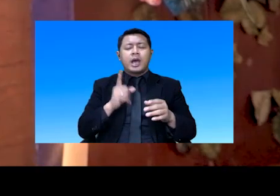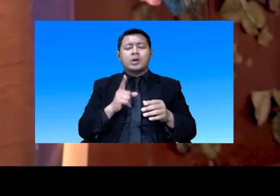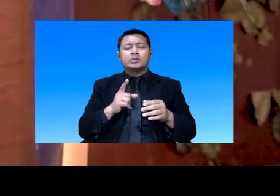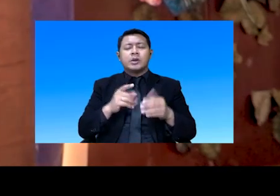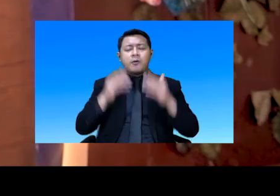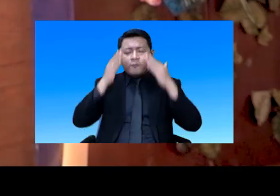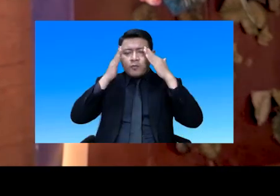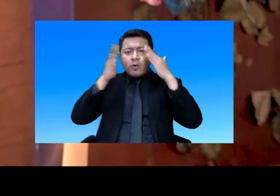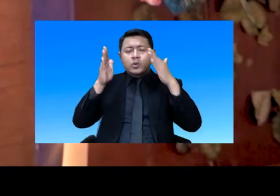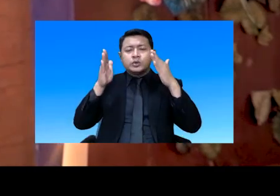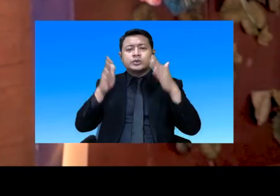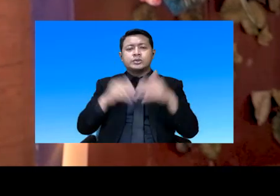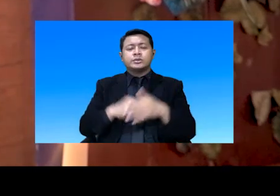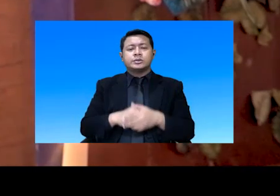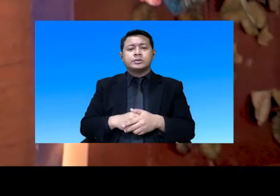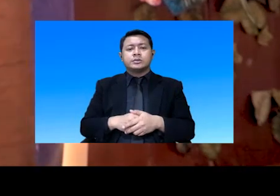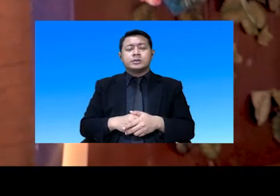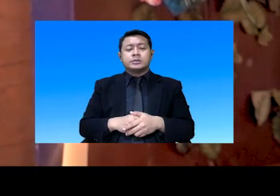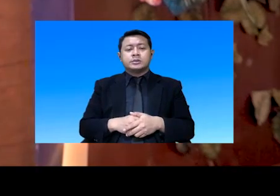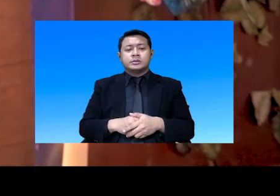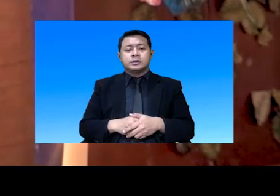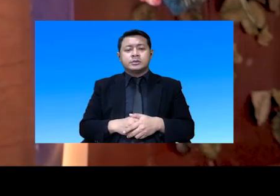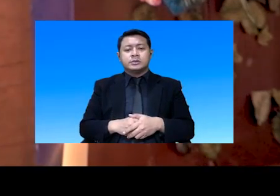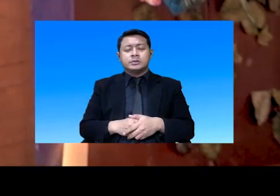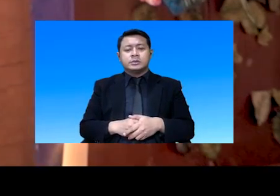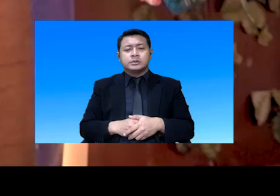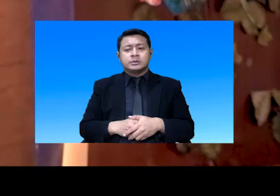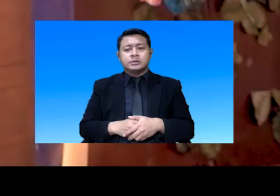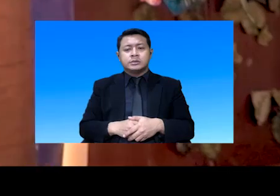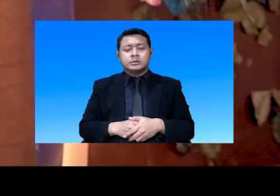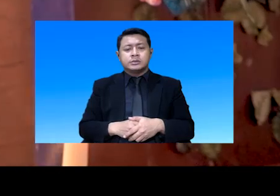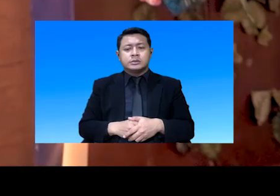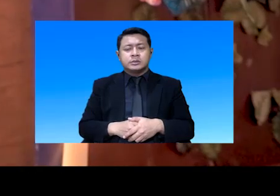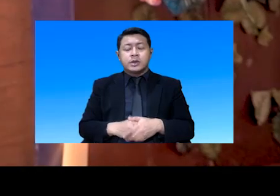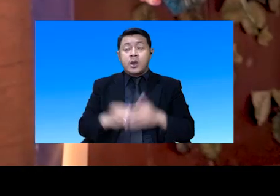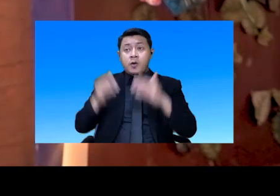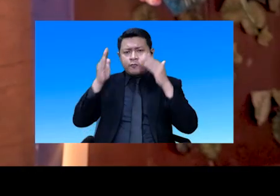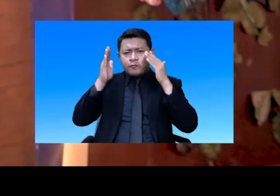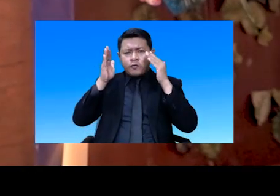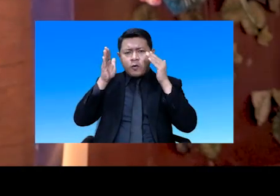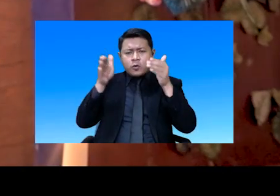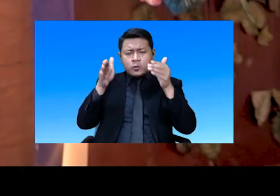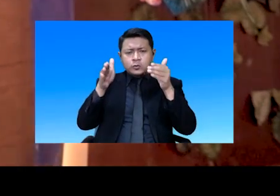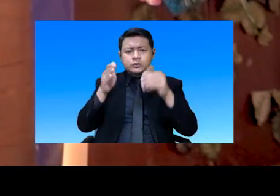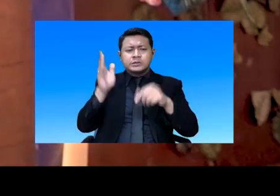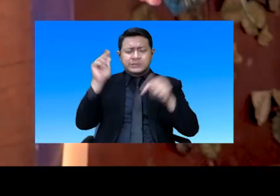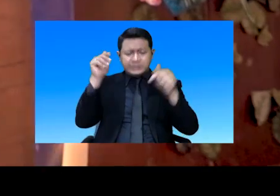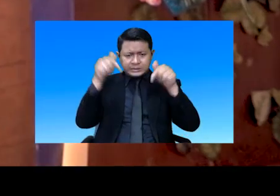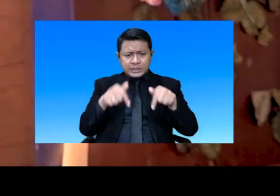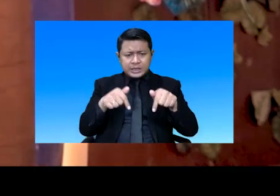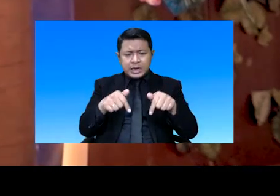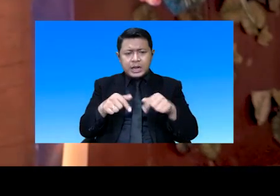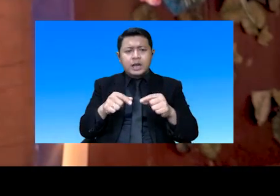Masalah besar kecil-kecilin, masalah kecil buang-buangin, fokuslah saat ini